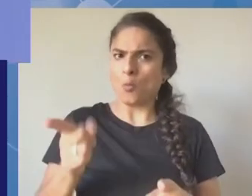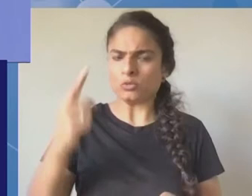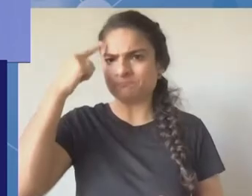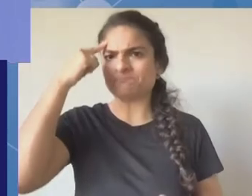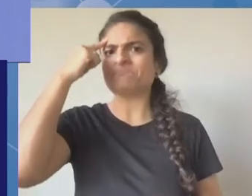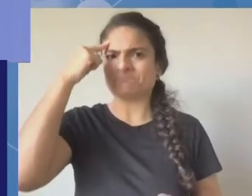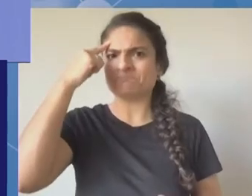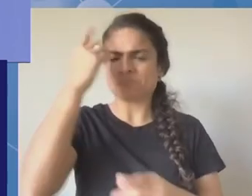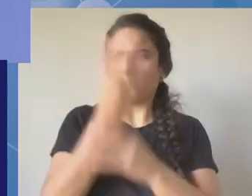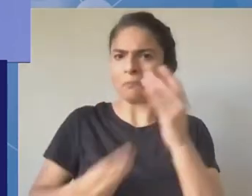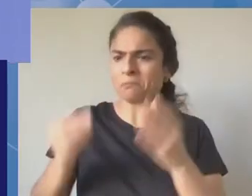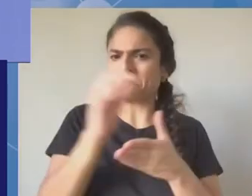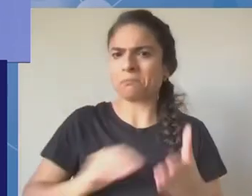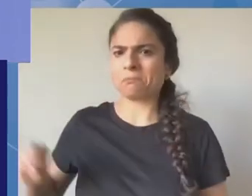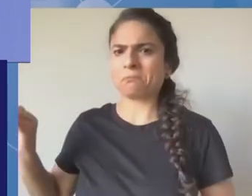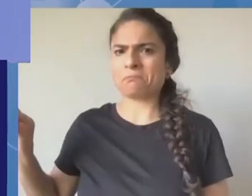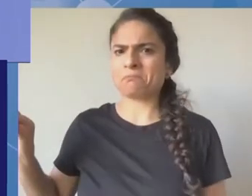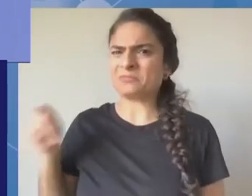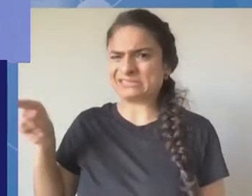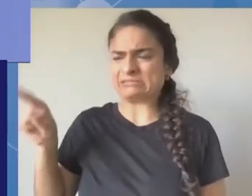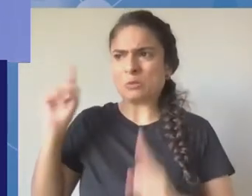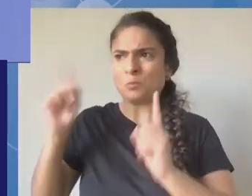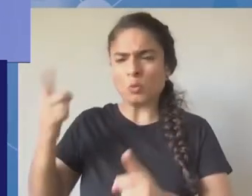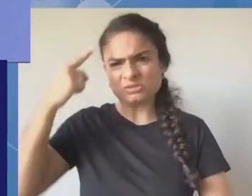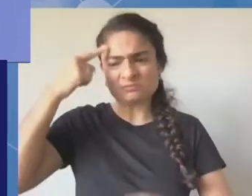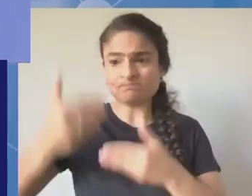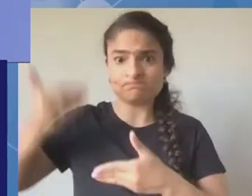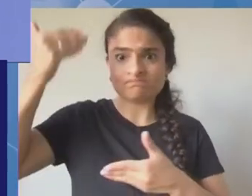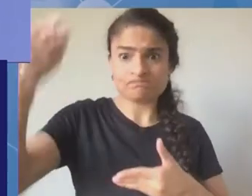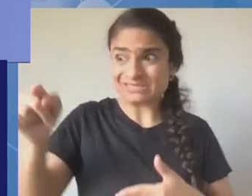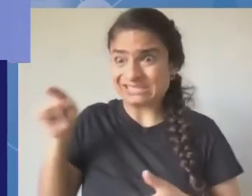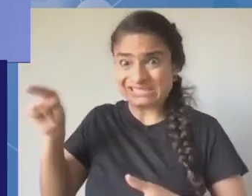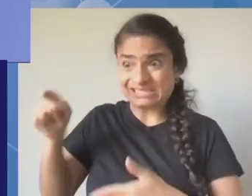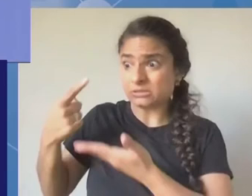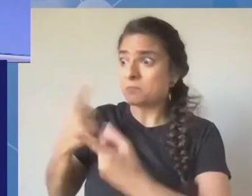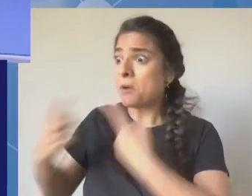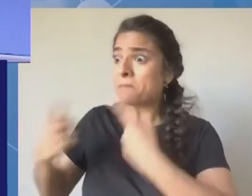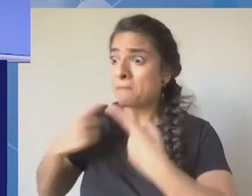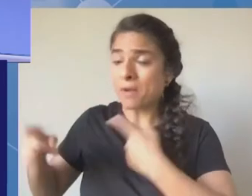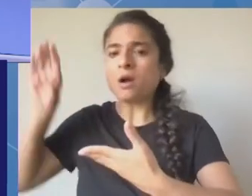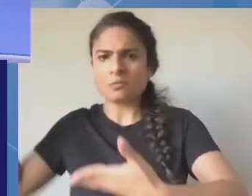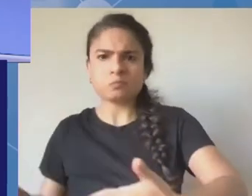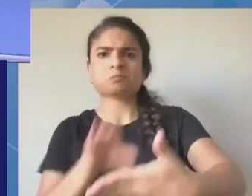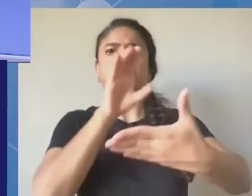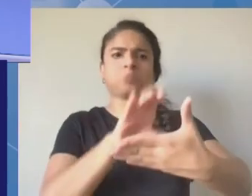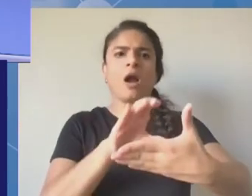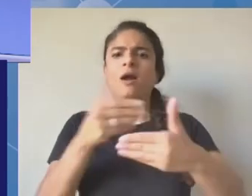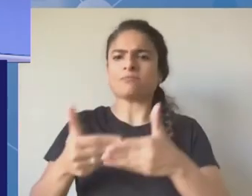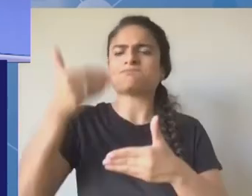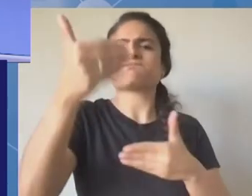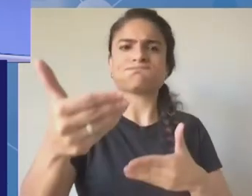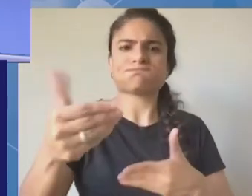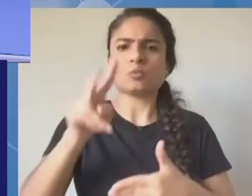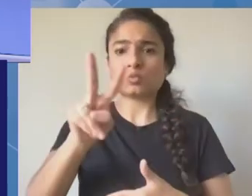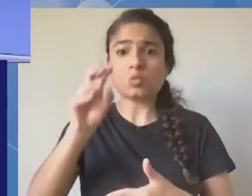参加我们的这个会谈论坛。也许确实是我们应该邀请法律界的一